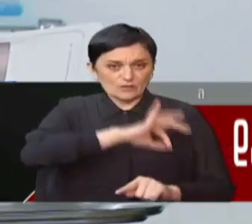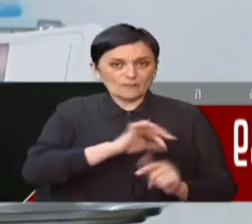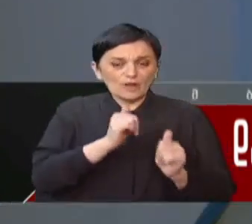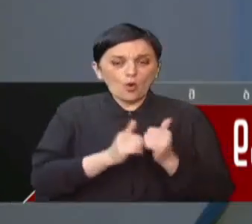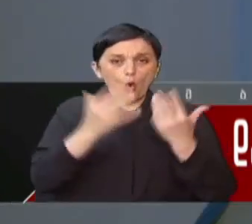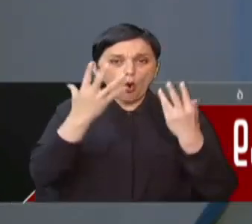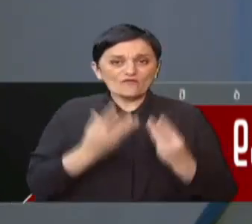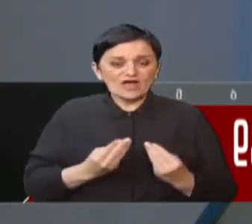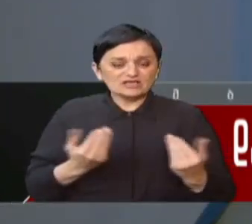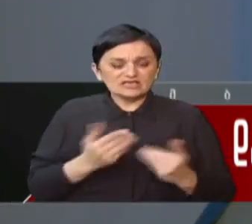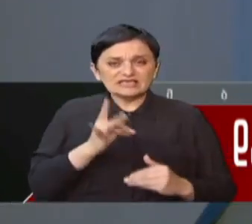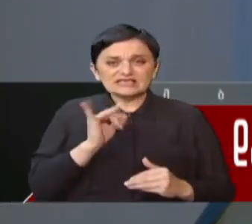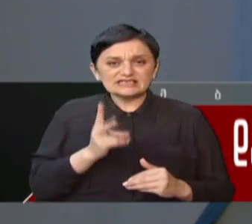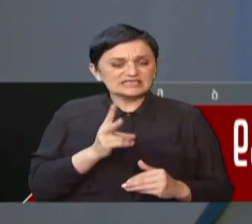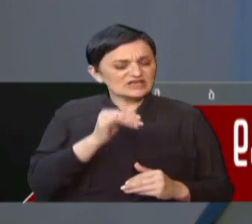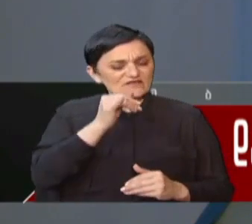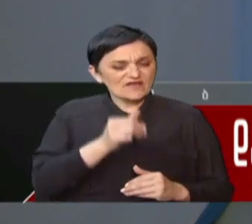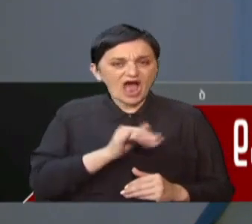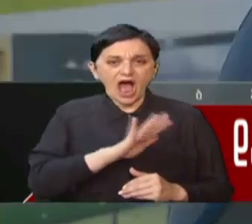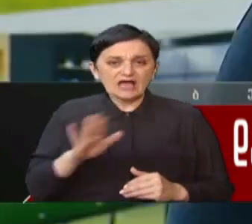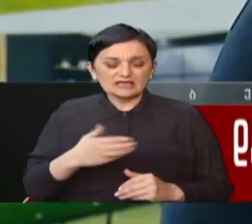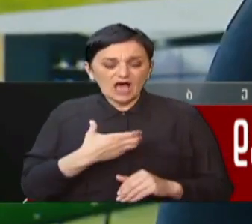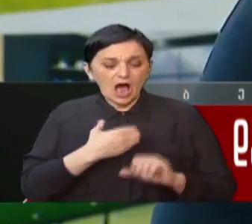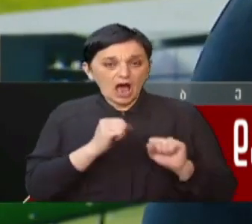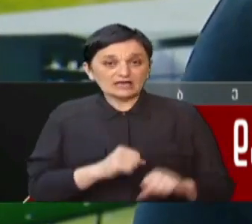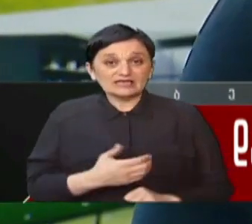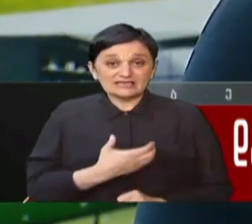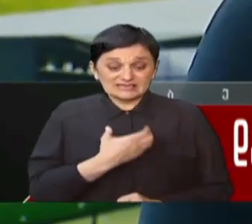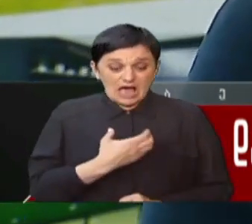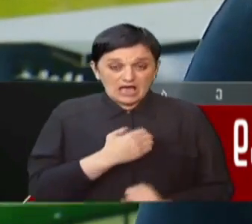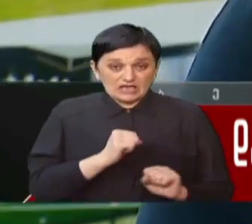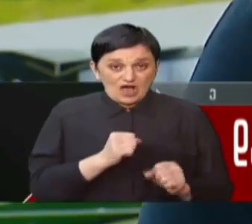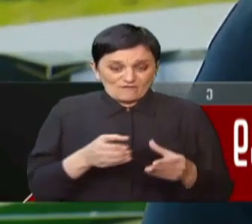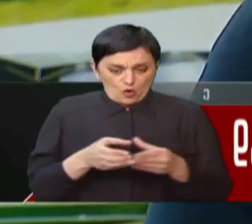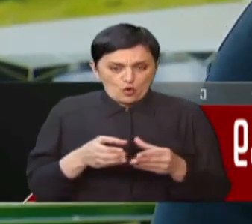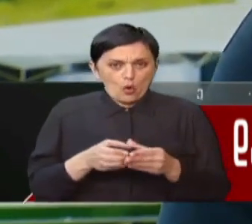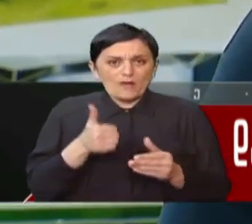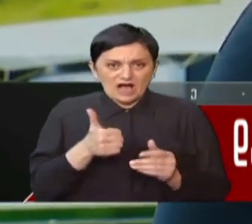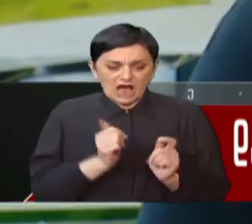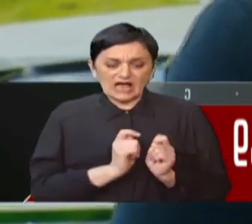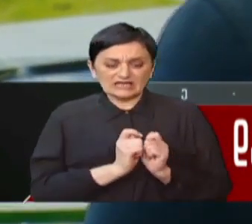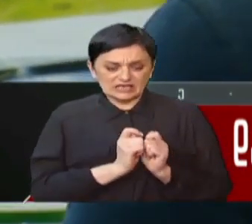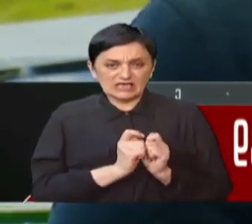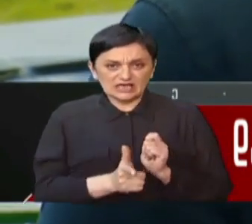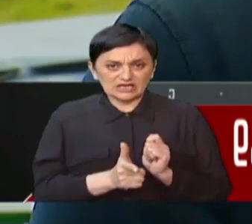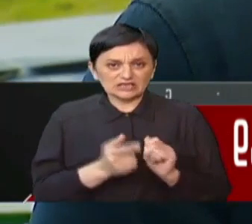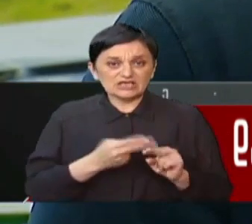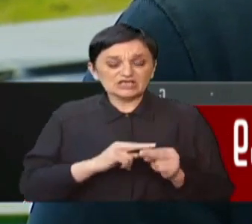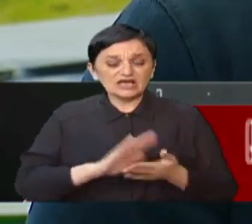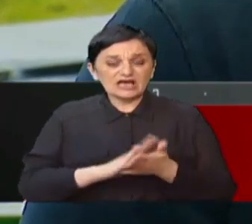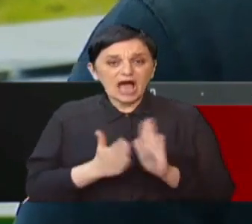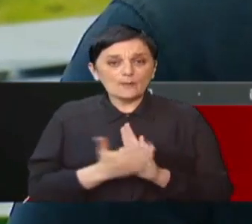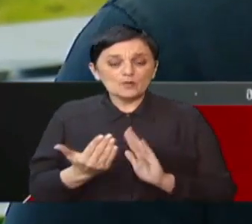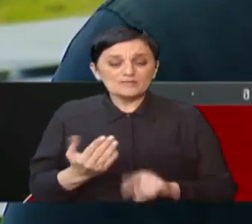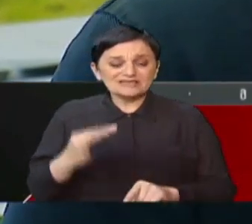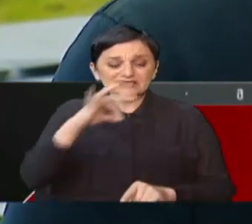ყოველდღიურ საყოფაცხოვრებო რისკებს ვერ ან არაზღვევს. სადაზღვევო კომპანიები კარგად იხდიან, მაგრამ ეს განაპირობებს იმას, რომ მათი